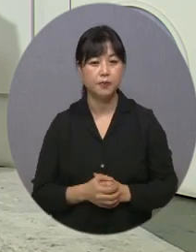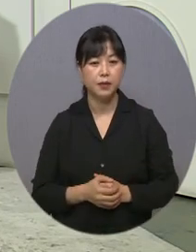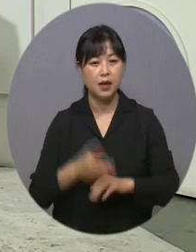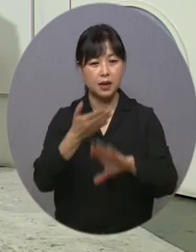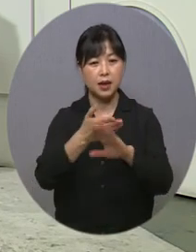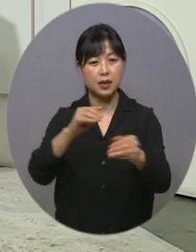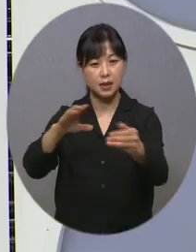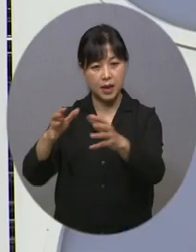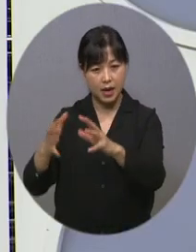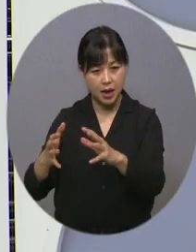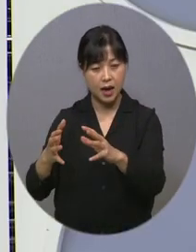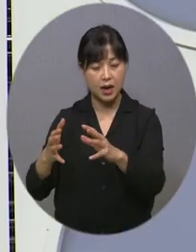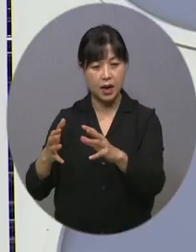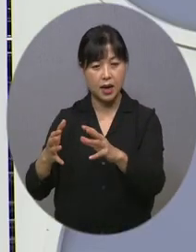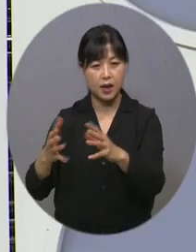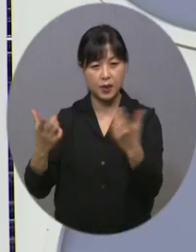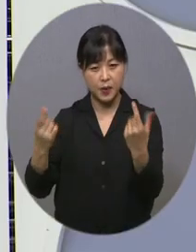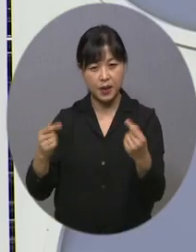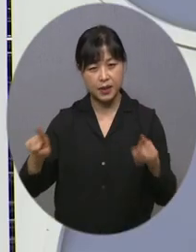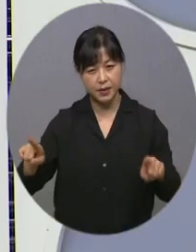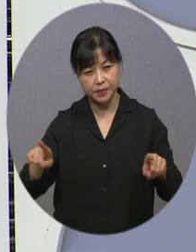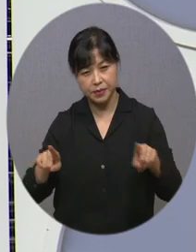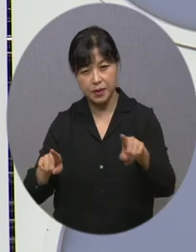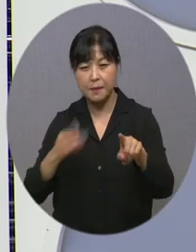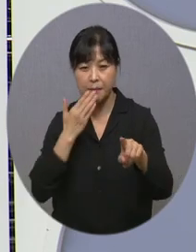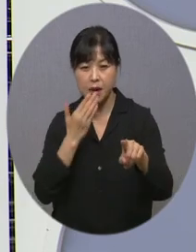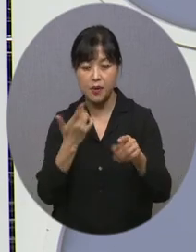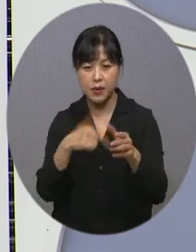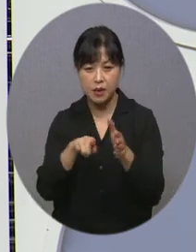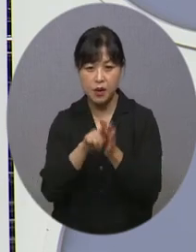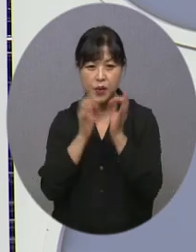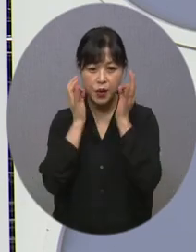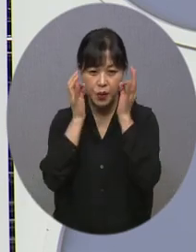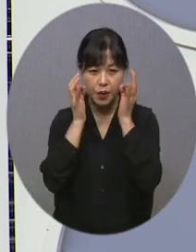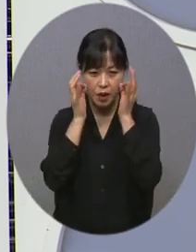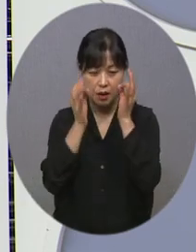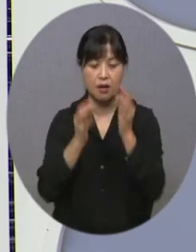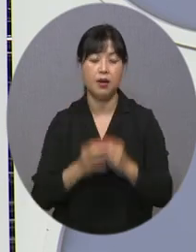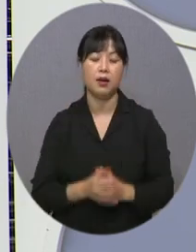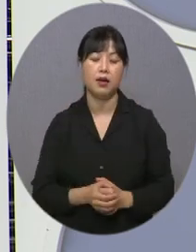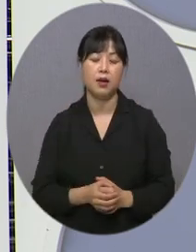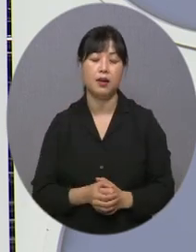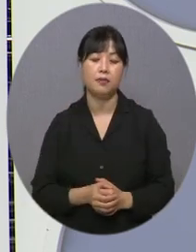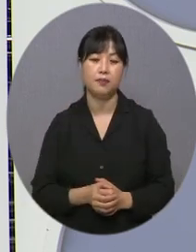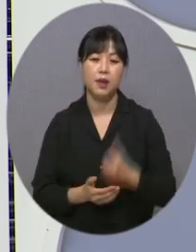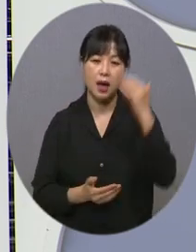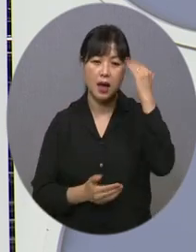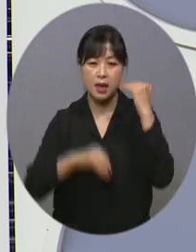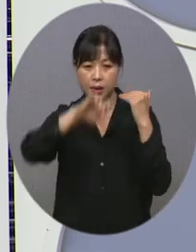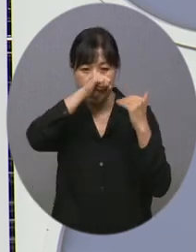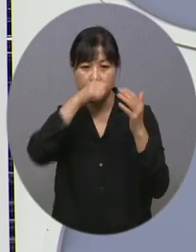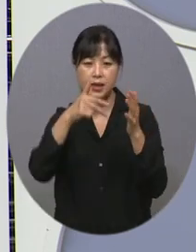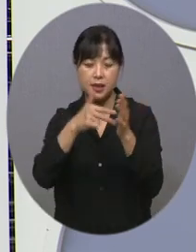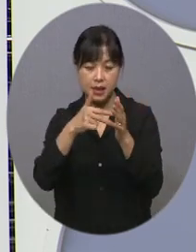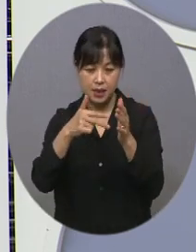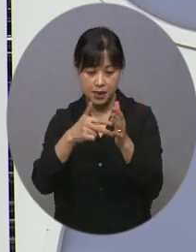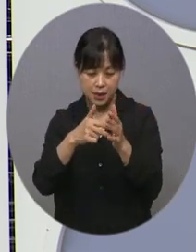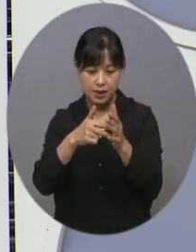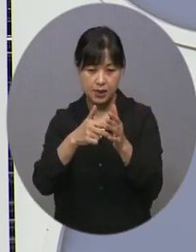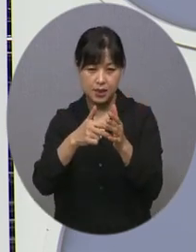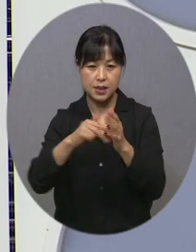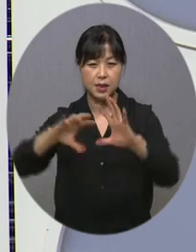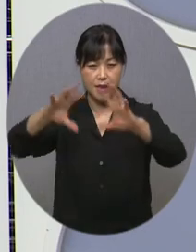다른 나라 이상을 따라잡기 위해서 저희가 최대한 노력을 해서 한 아프리카 재단이